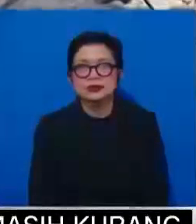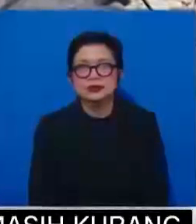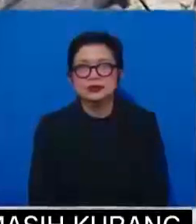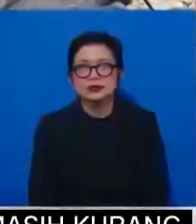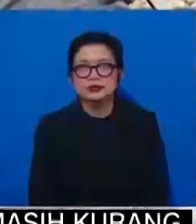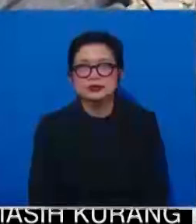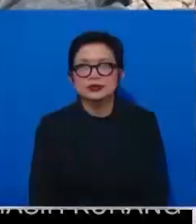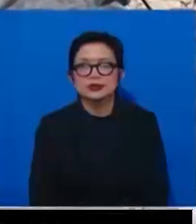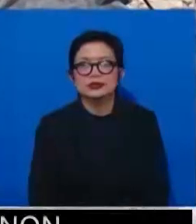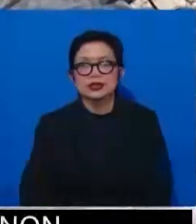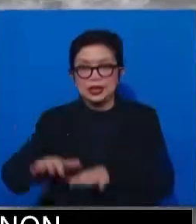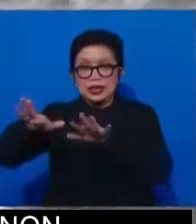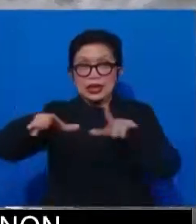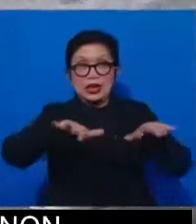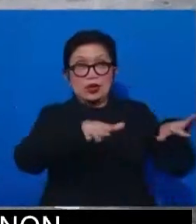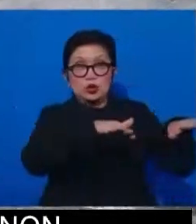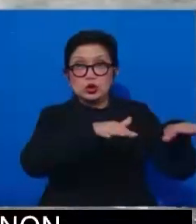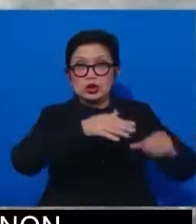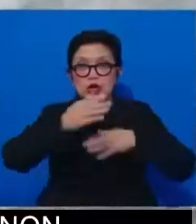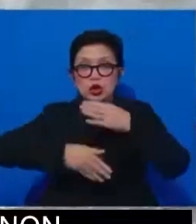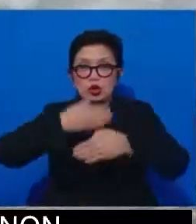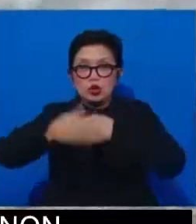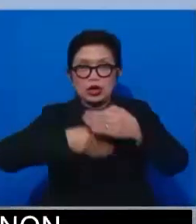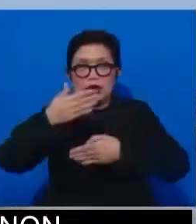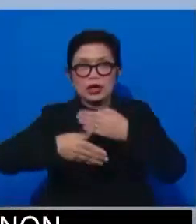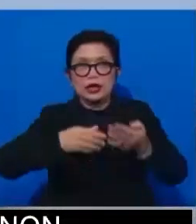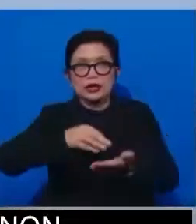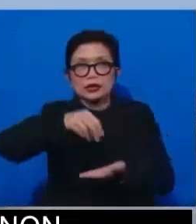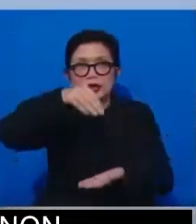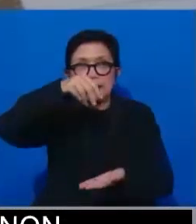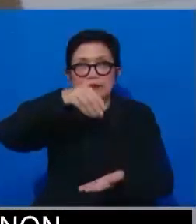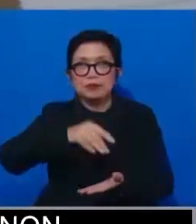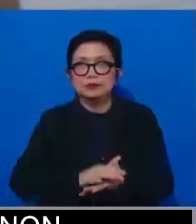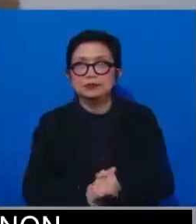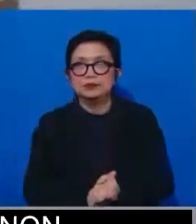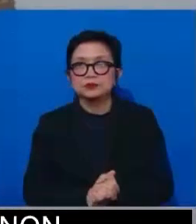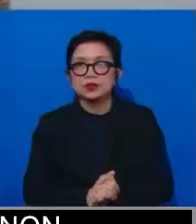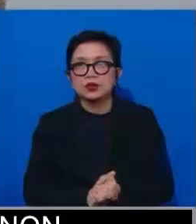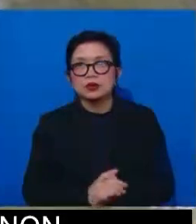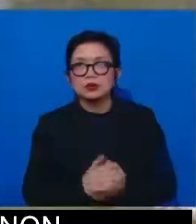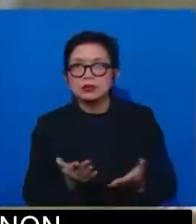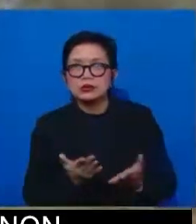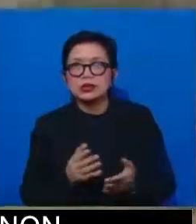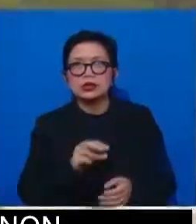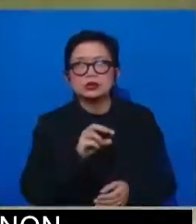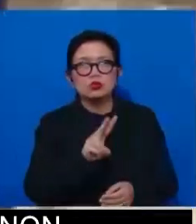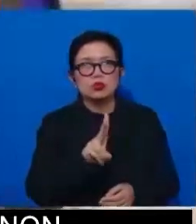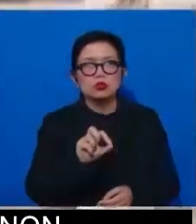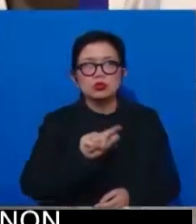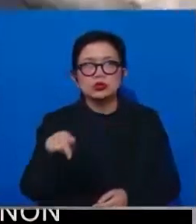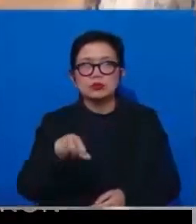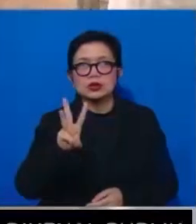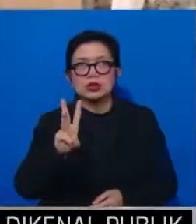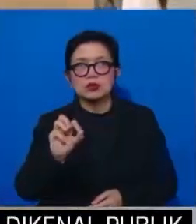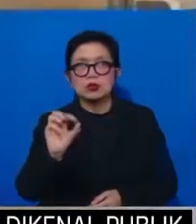Untuk mengolah air laut menjadi garam dibutuhkan waktu yang tidak sebentar. Dengan cara tradisional butuh waktu 20-30 hari. Sementara untuk